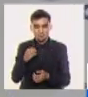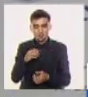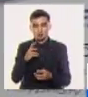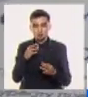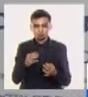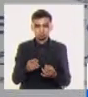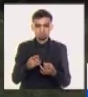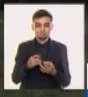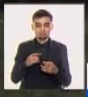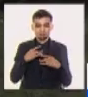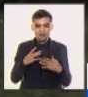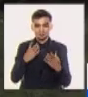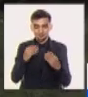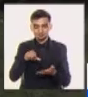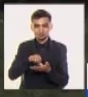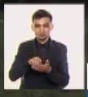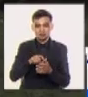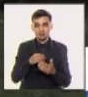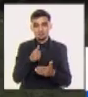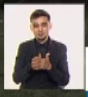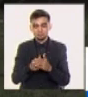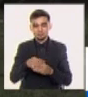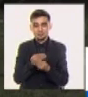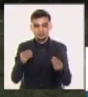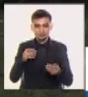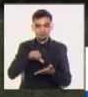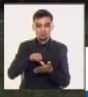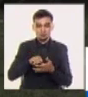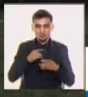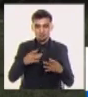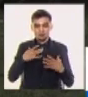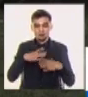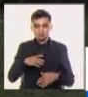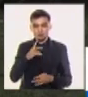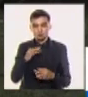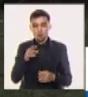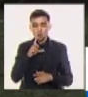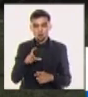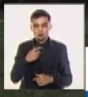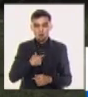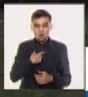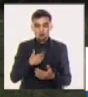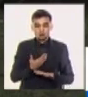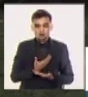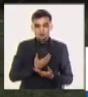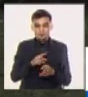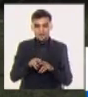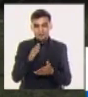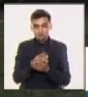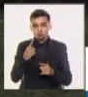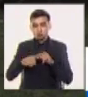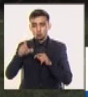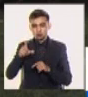не проводилось. Людей, которые способны пожертвовать своей жизнью, способных рискнуть своей жизнью для спасения